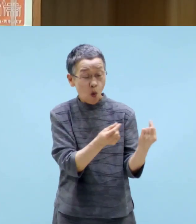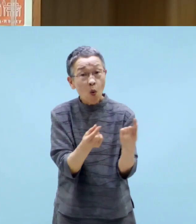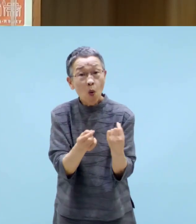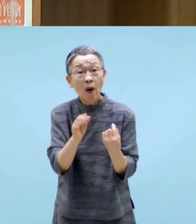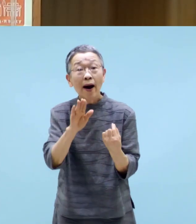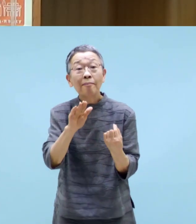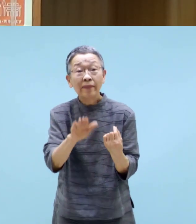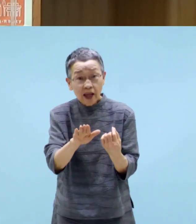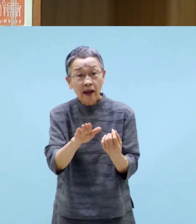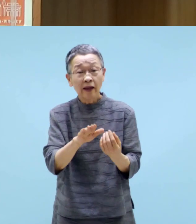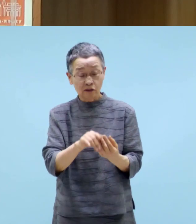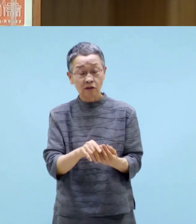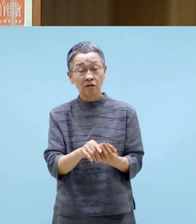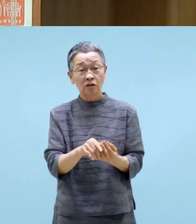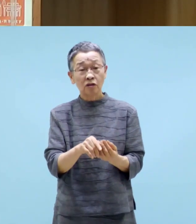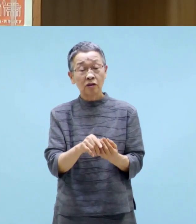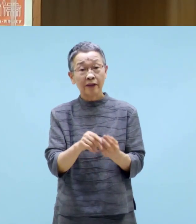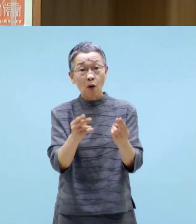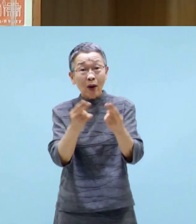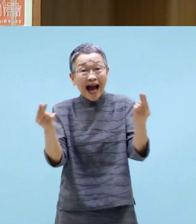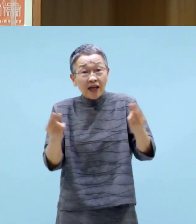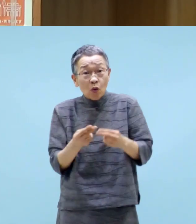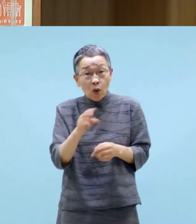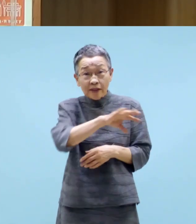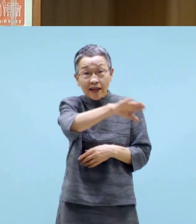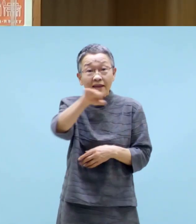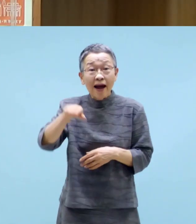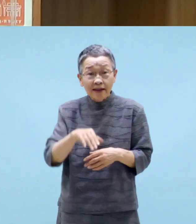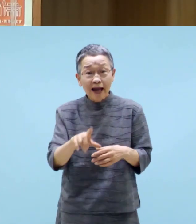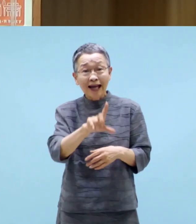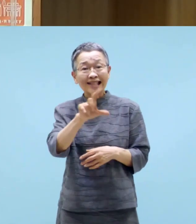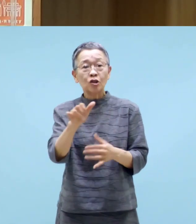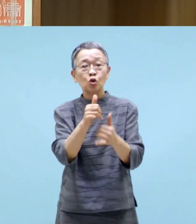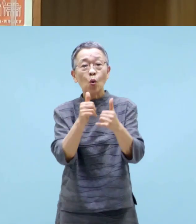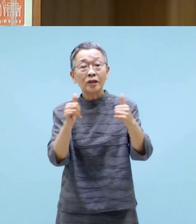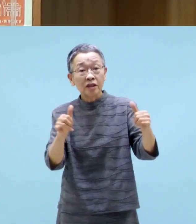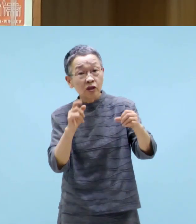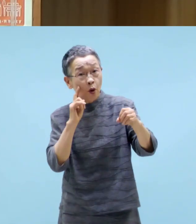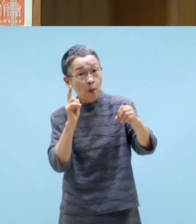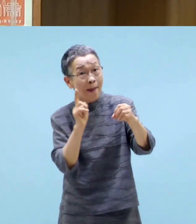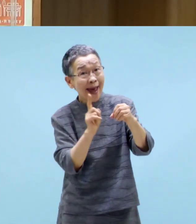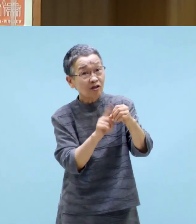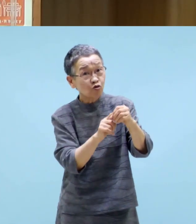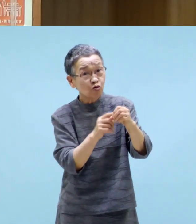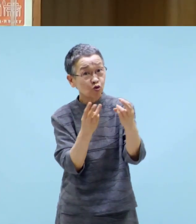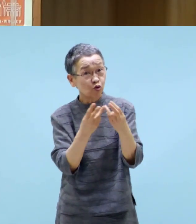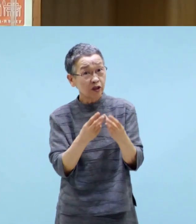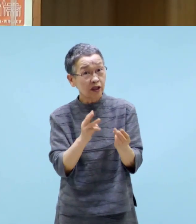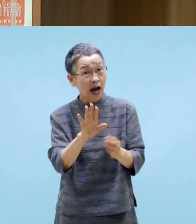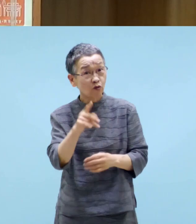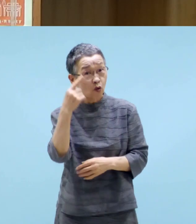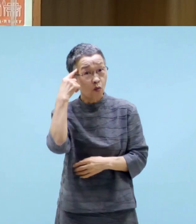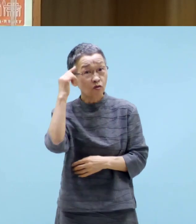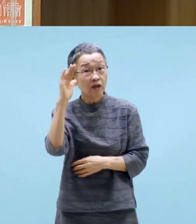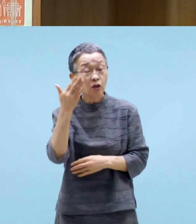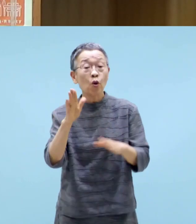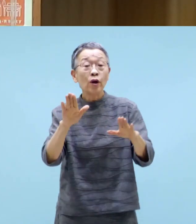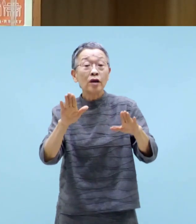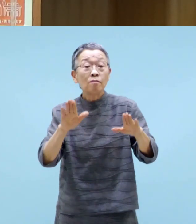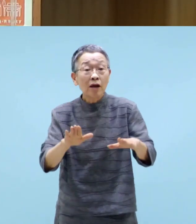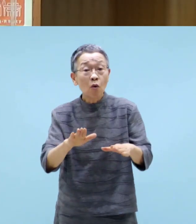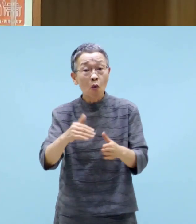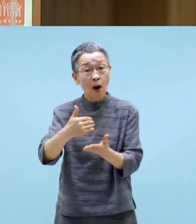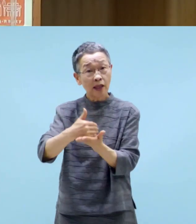ったその北海道全域で15人という目安になってくるかと思うんですが、今の知事の危機感などをお聞きして